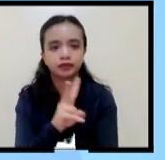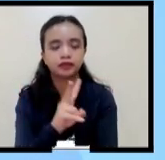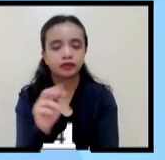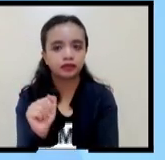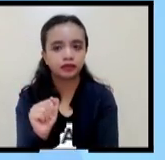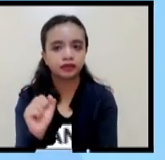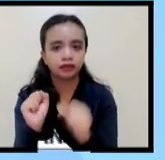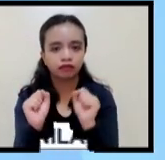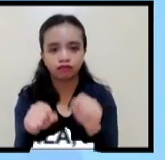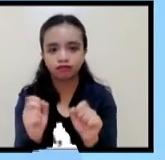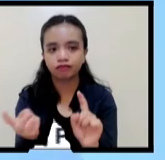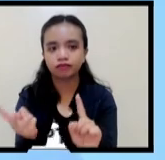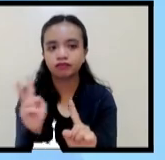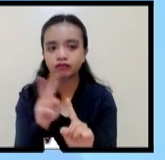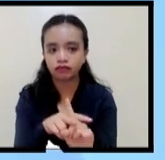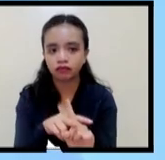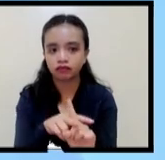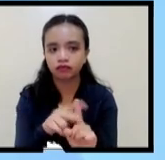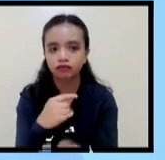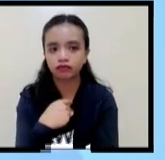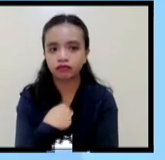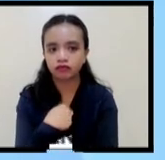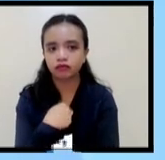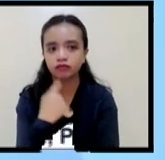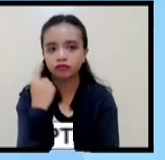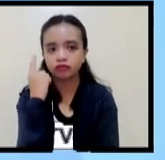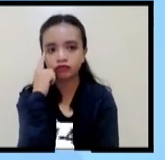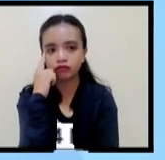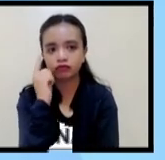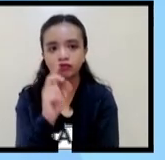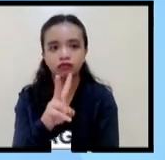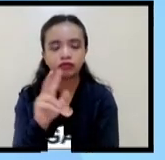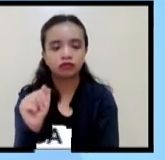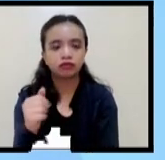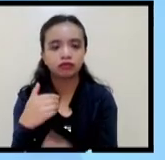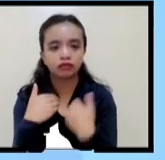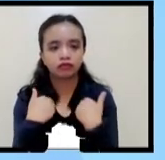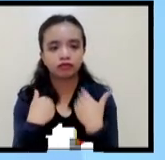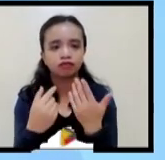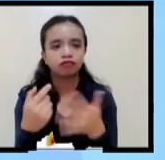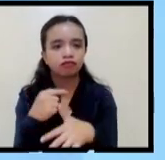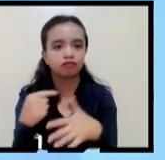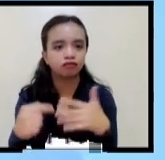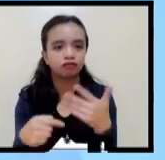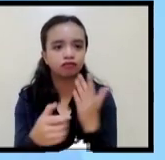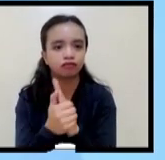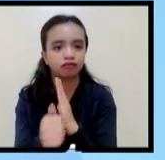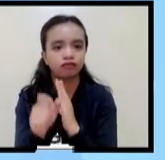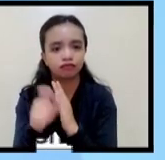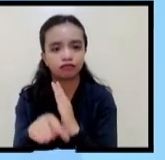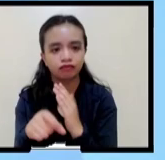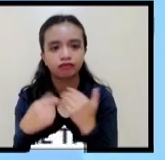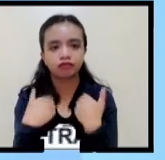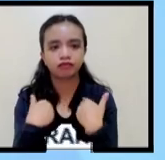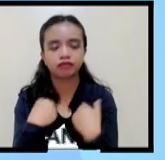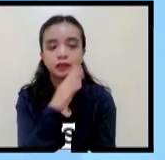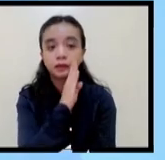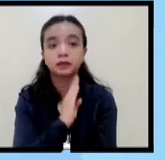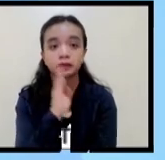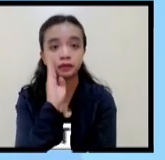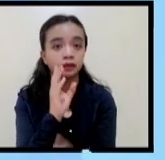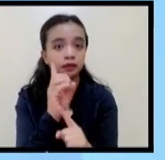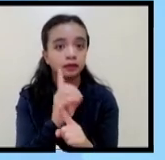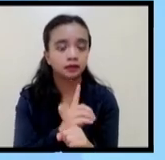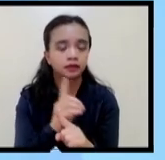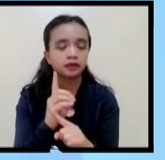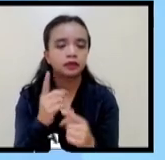kung saan pwede tayong mag-apply. And I think doon sa mga VA agencies, mas may qualification. Let's say, kailangan may bachelor's degree ka. Pero if